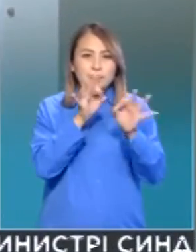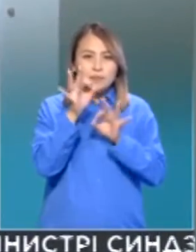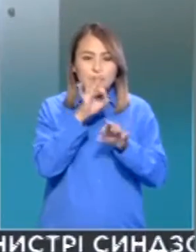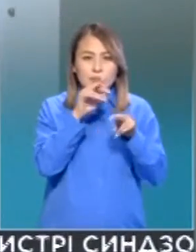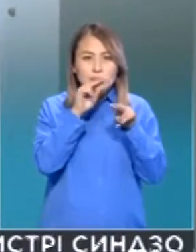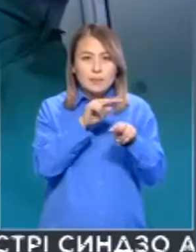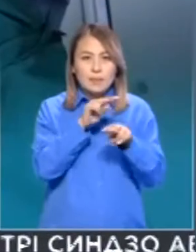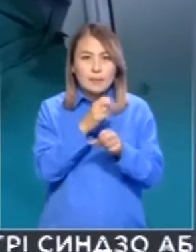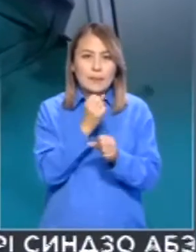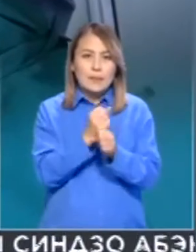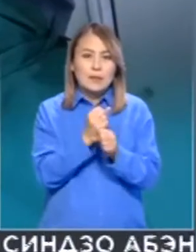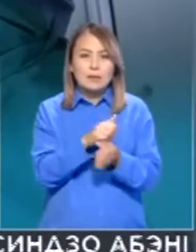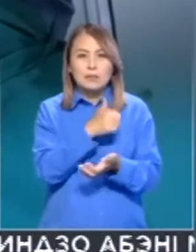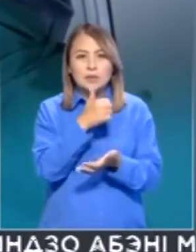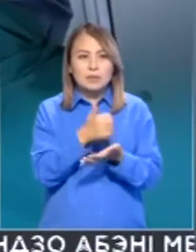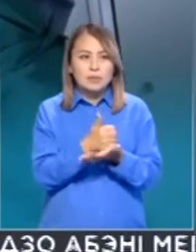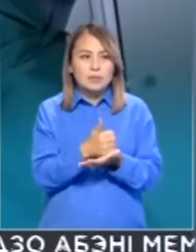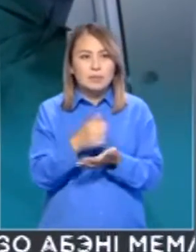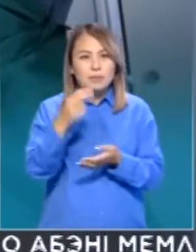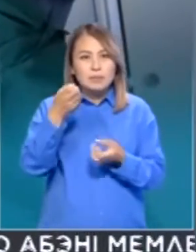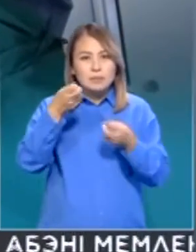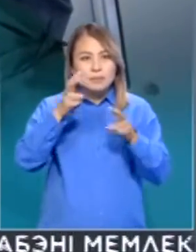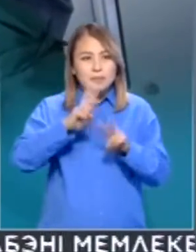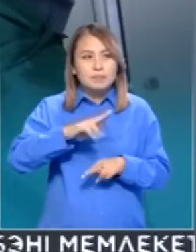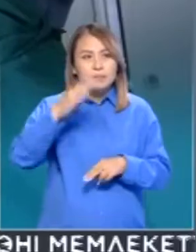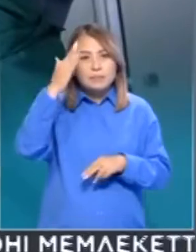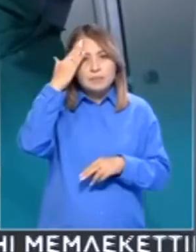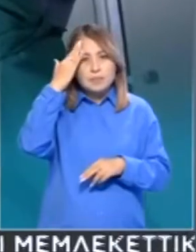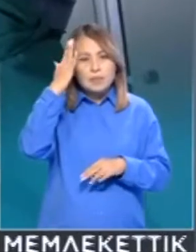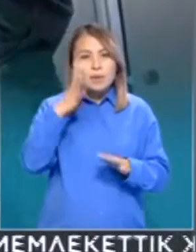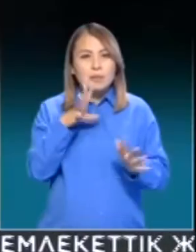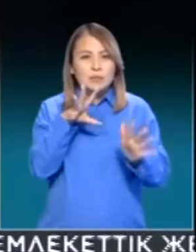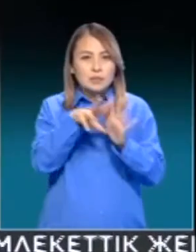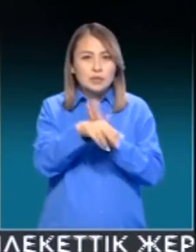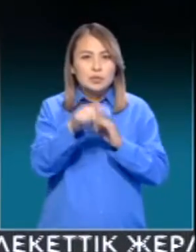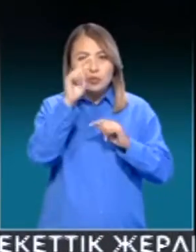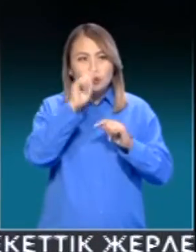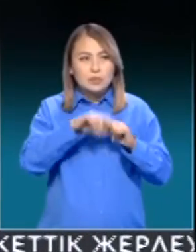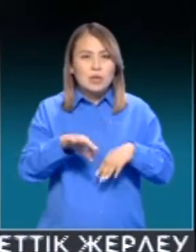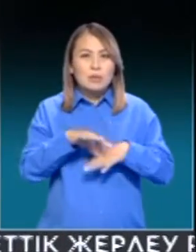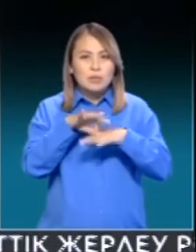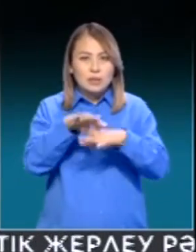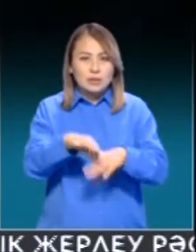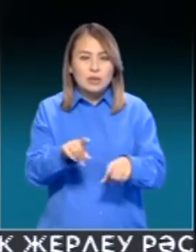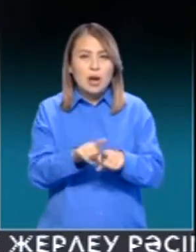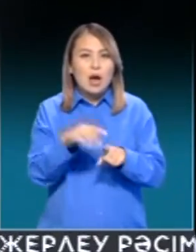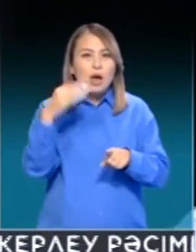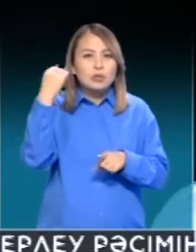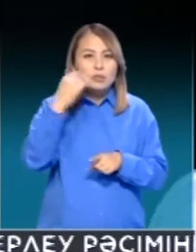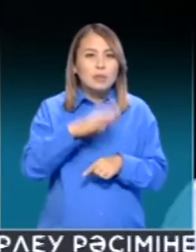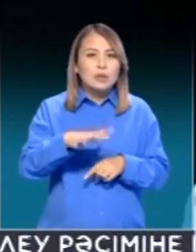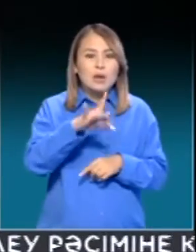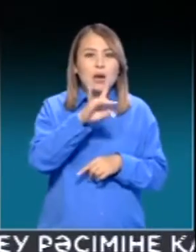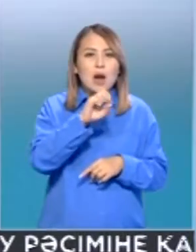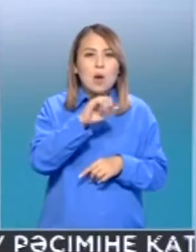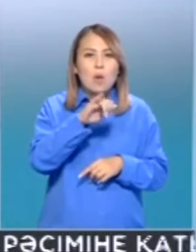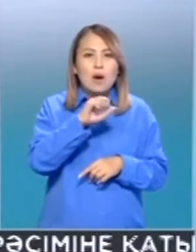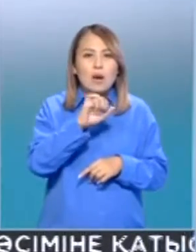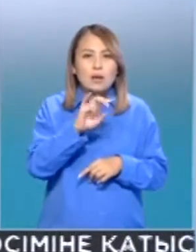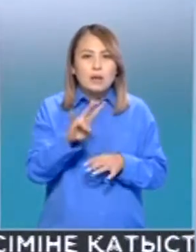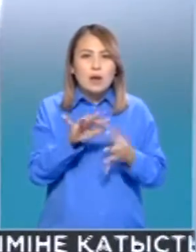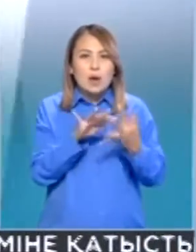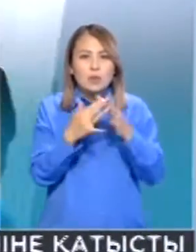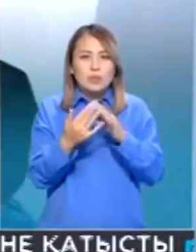медициналық фармацевтикалық бақылау комитетінің басшылары мен білікті мамандар кірген. Олар тексеру жүргізіп, сараптама жасайды. Ақтөбе маңындағы